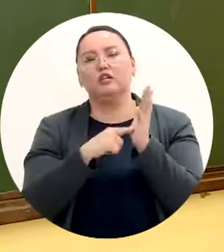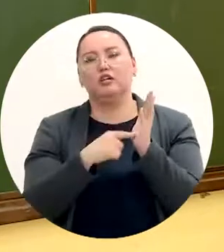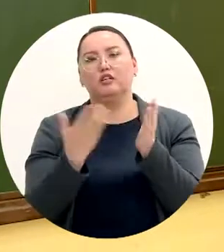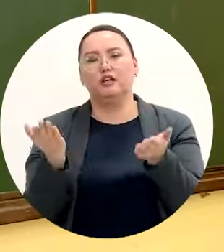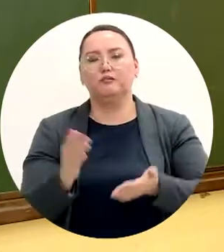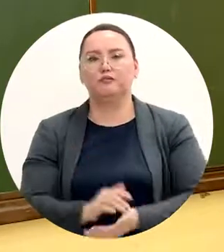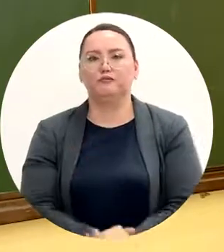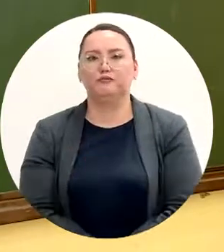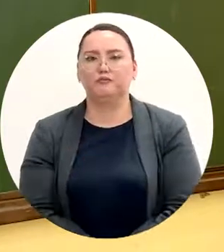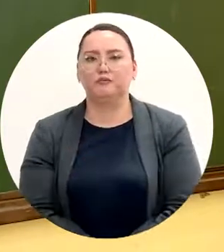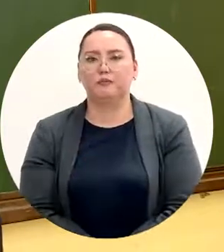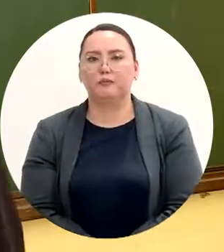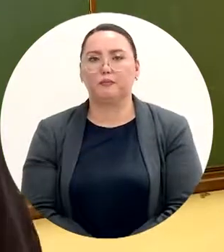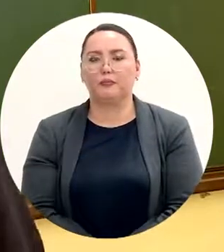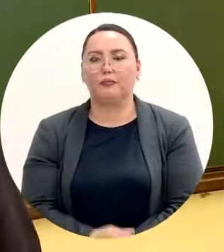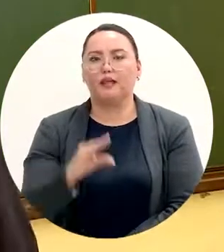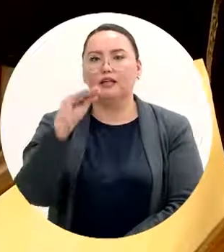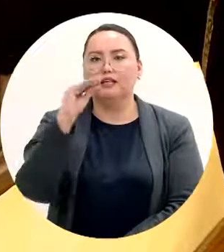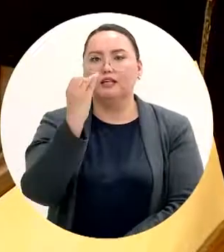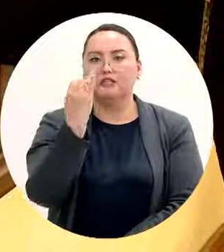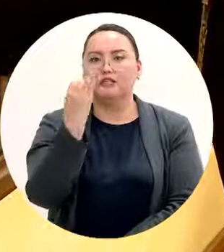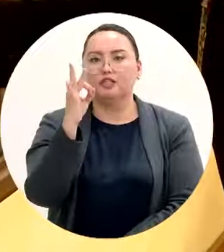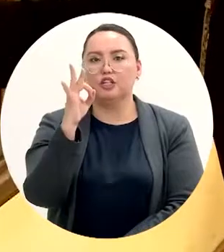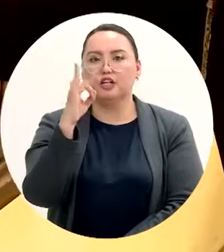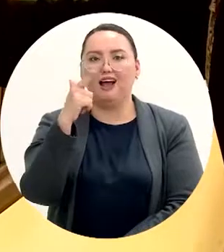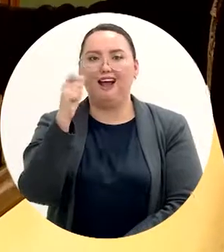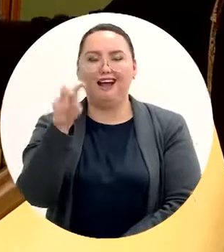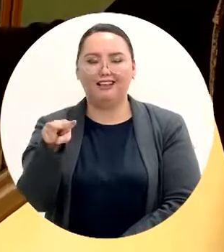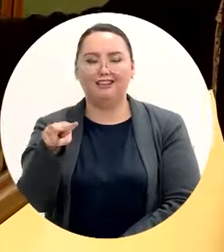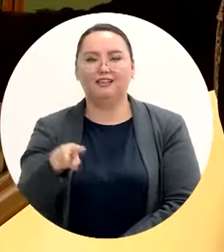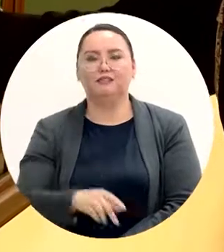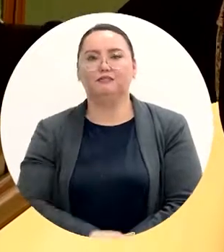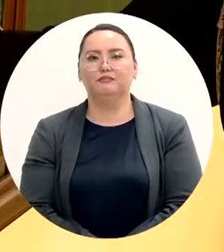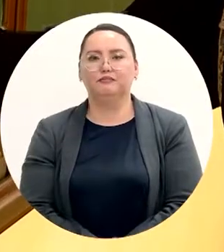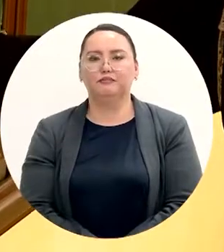бичигдэж байгааг анзаарах хэрэгтэй. За жаргал гэдэг үгийг